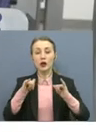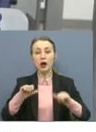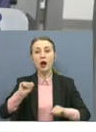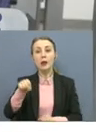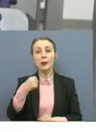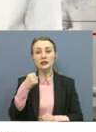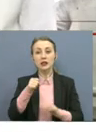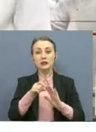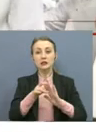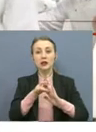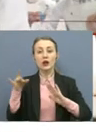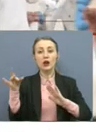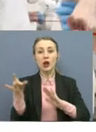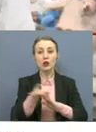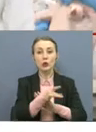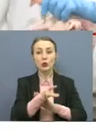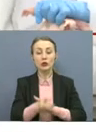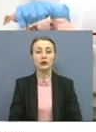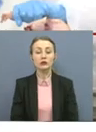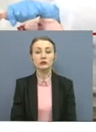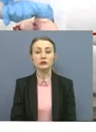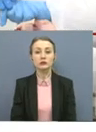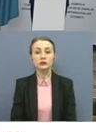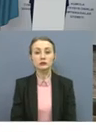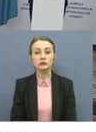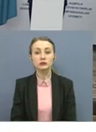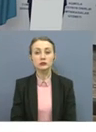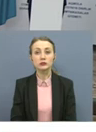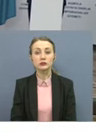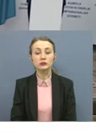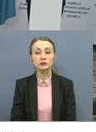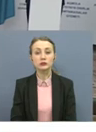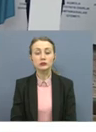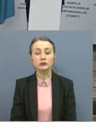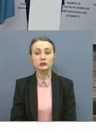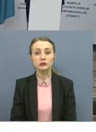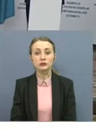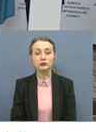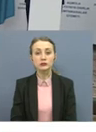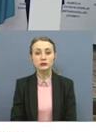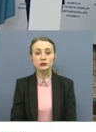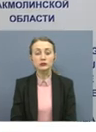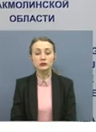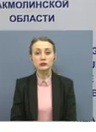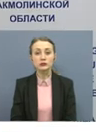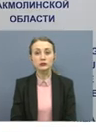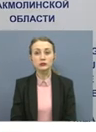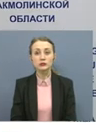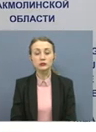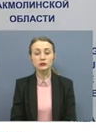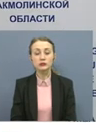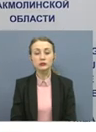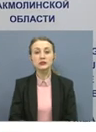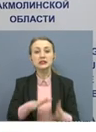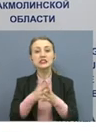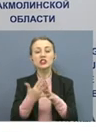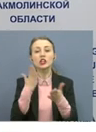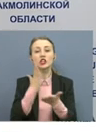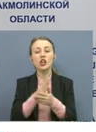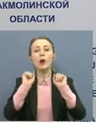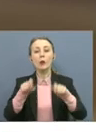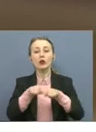8 жобаны жүзеге асыру көзделген. Өңірде құс етін өңдеу, астық жармаларын әзірлеу, мал бордақылау бағыттарында жаңа кәсіпорындар ашылмақ.